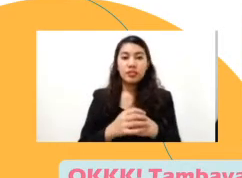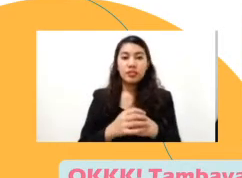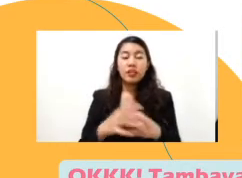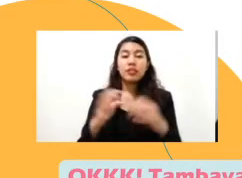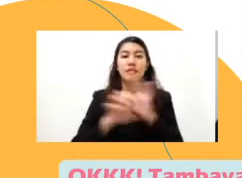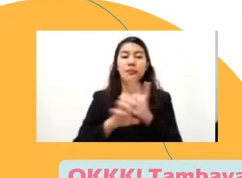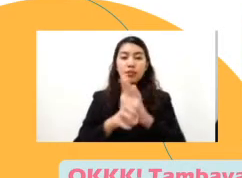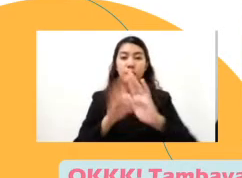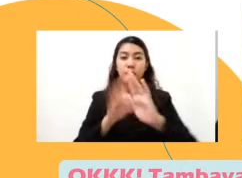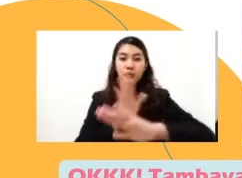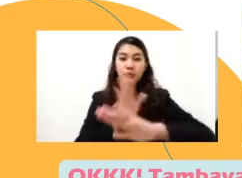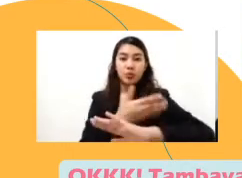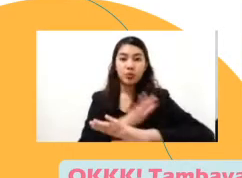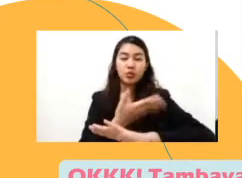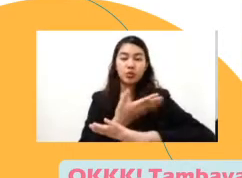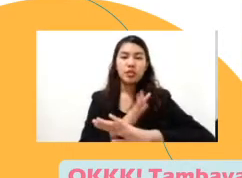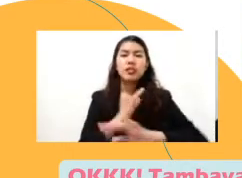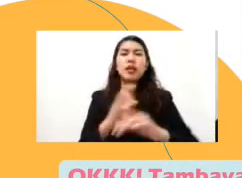lang kayo salita. Empathy.